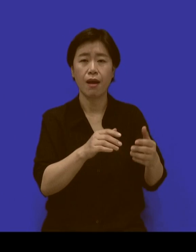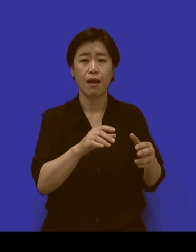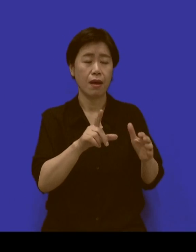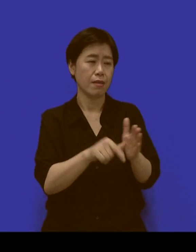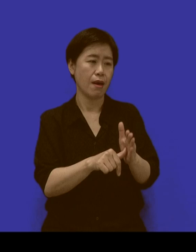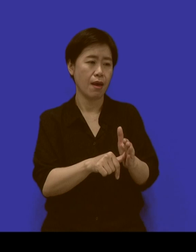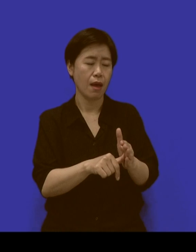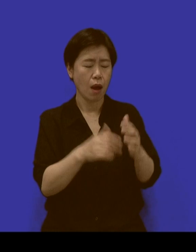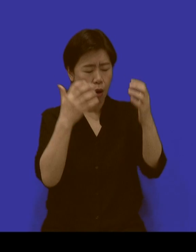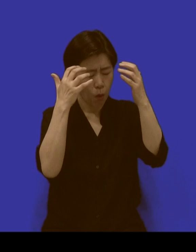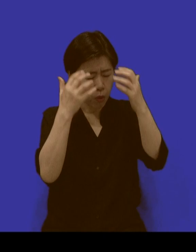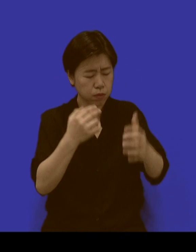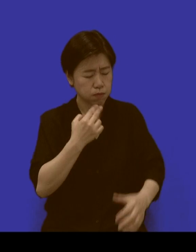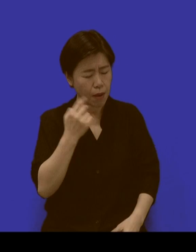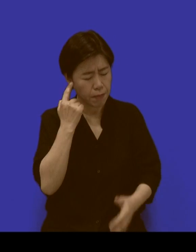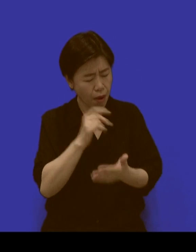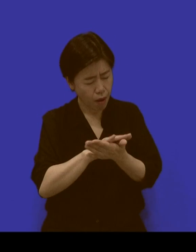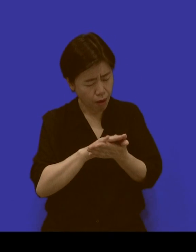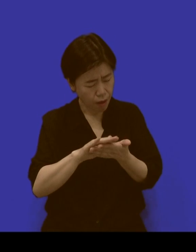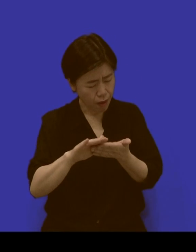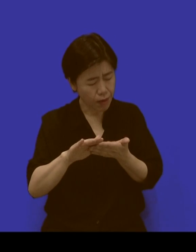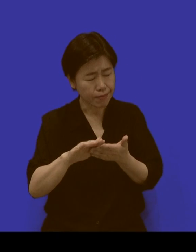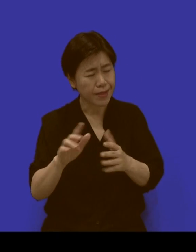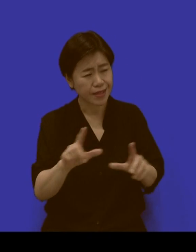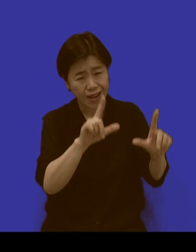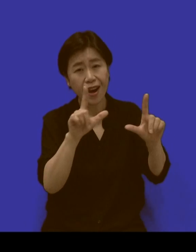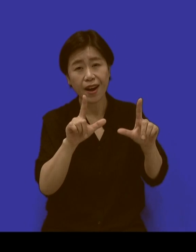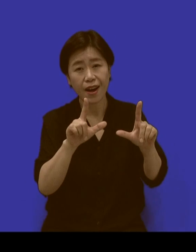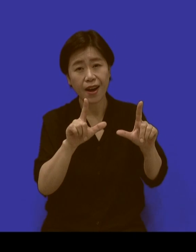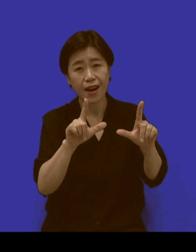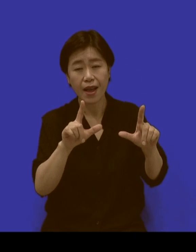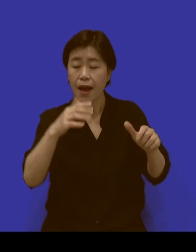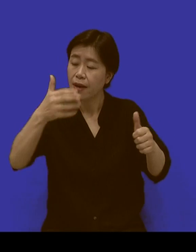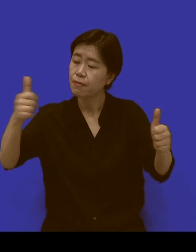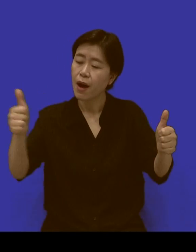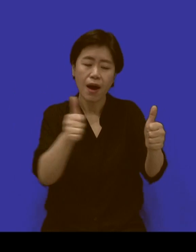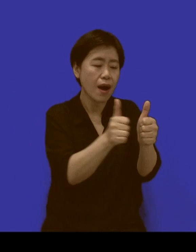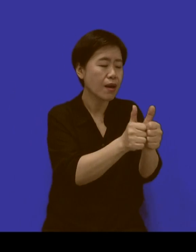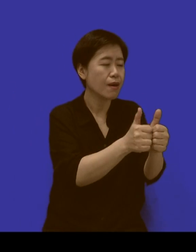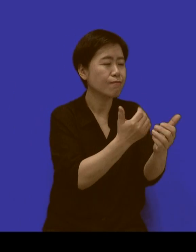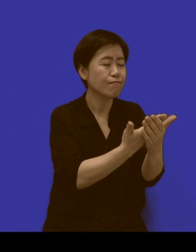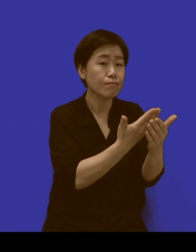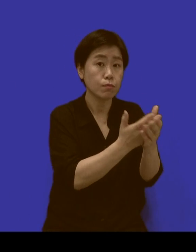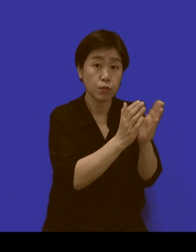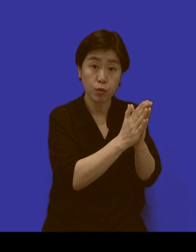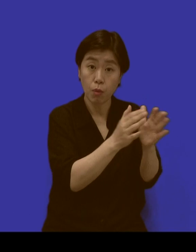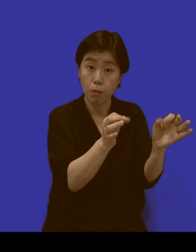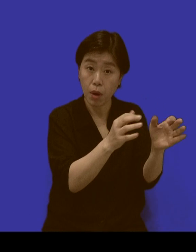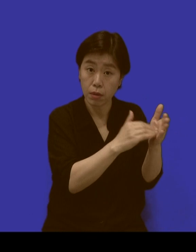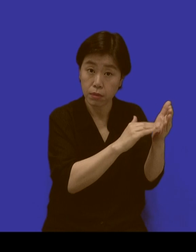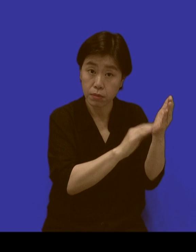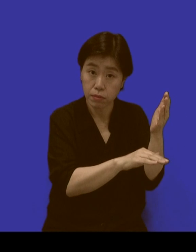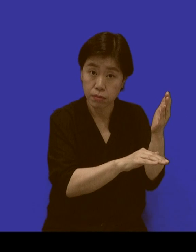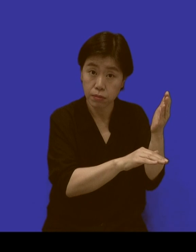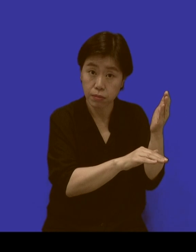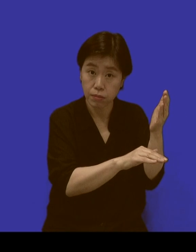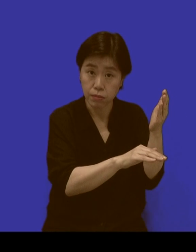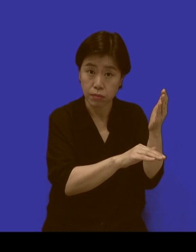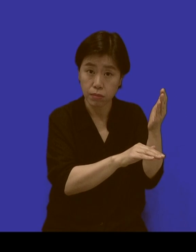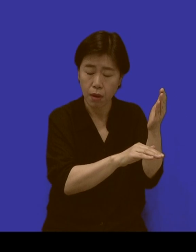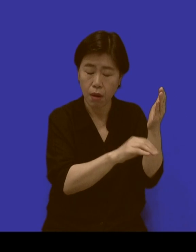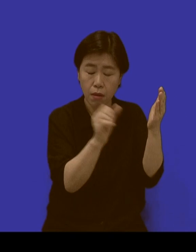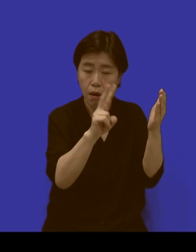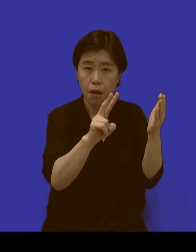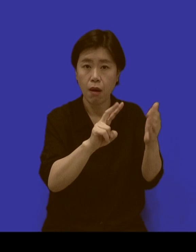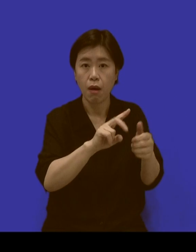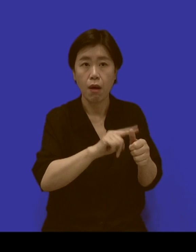않고 평안 가운데 좋은 시간 보낼 수 있게 함께 해주세요. 뭐 이런 기도였거든요. 근데 기도하고 한두 문장 하고 바로 목이 메는